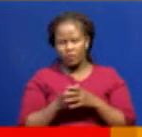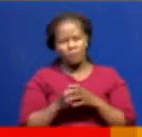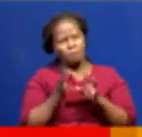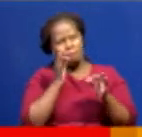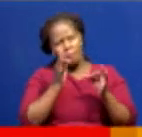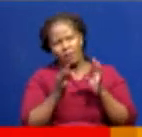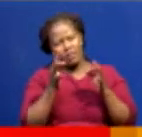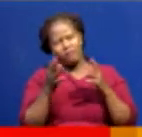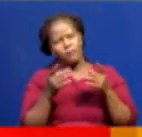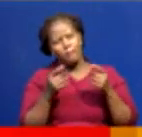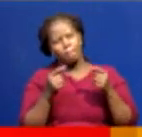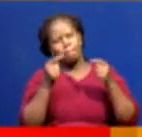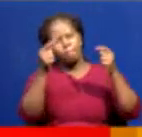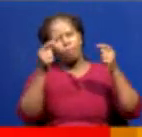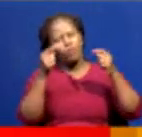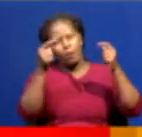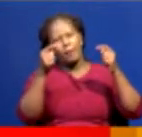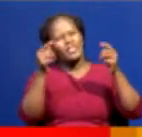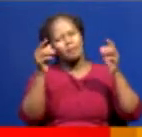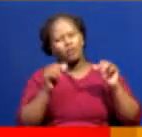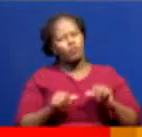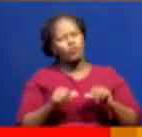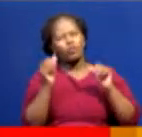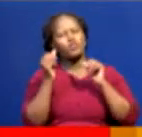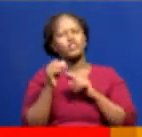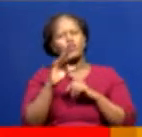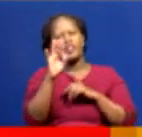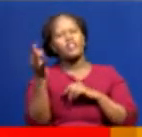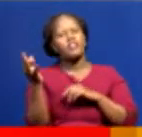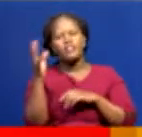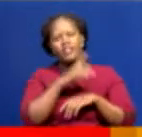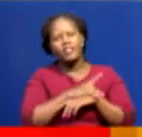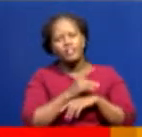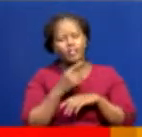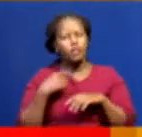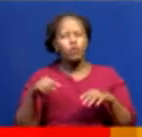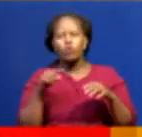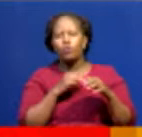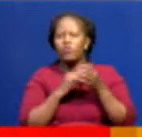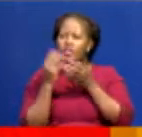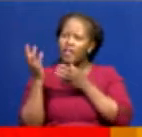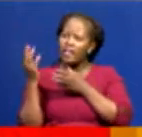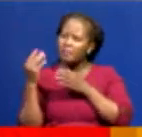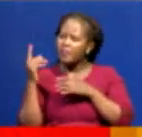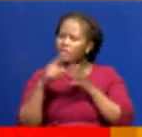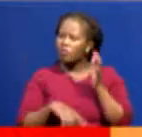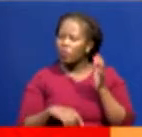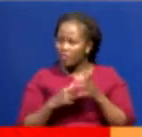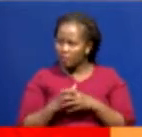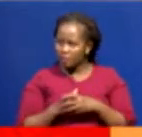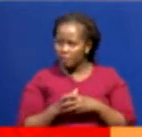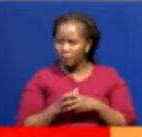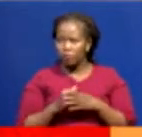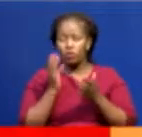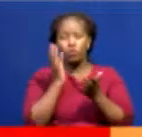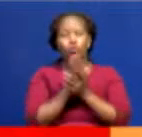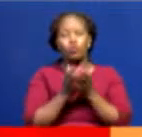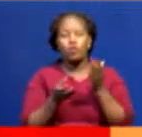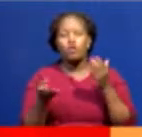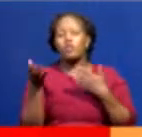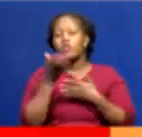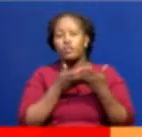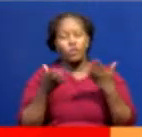yataendelea, na tuzungumze tu kuhusiana na hizo siku tatu, tutarajie nini kwa uchumi wa Kenya? Uchumi kidogo itaturudisha